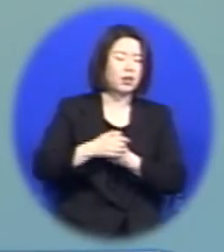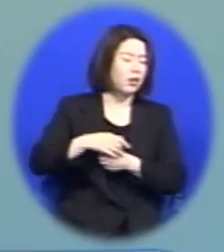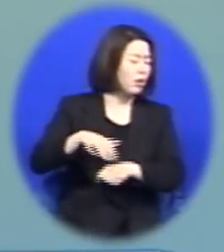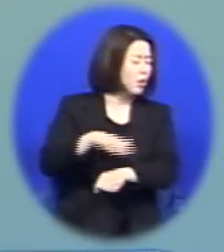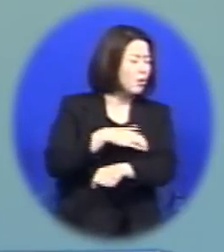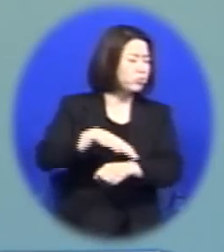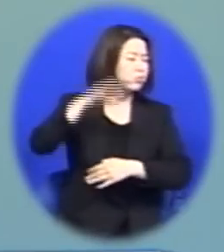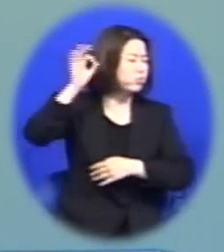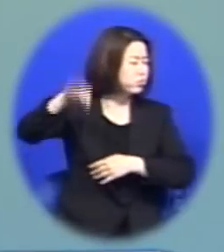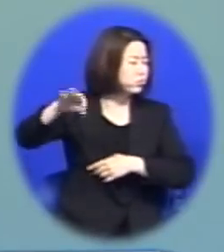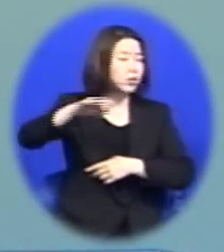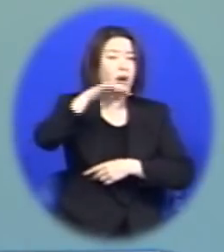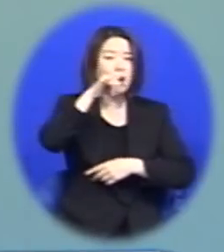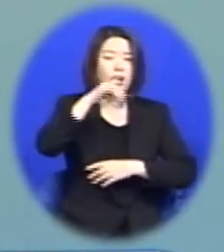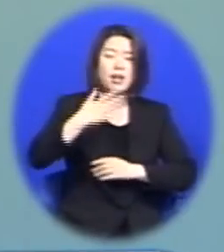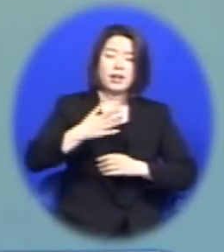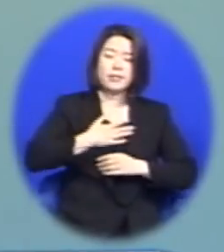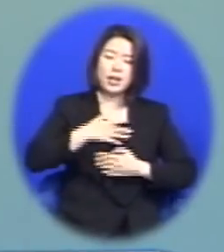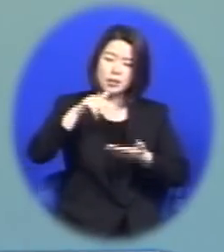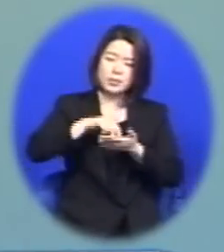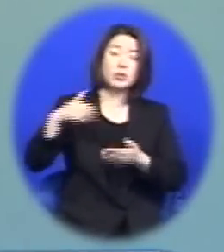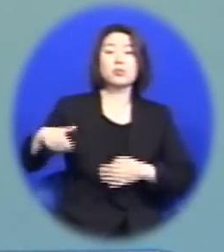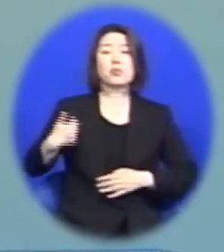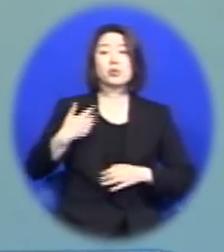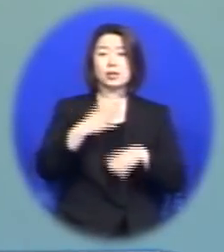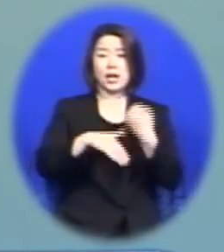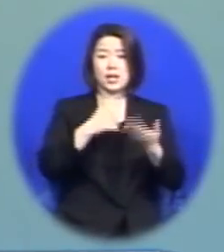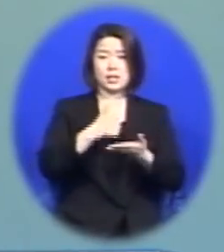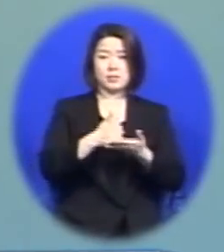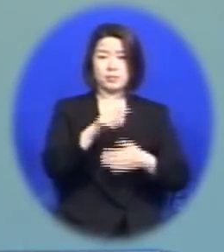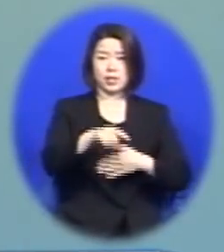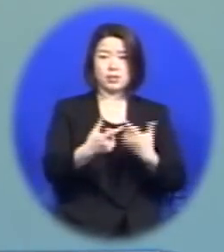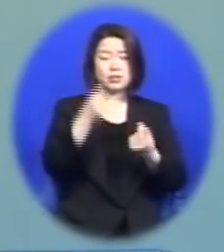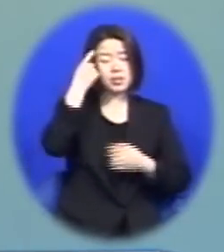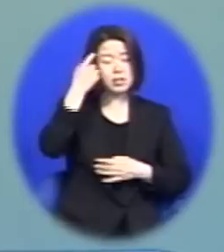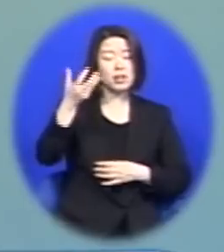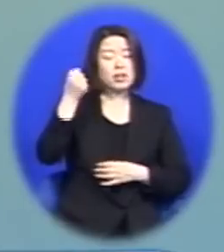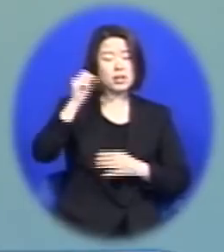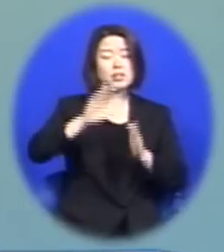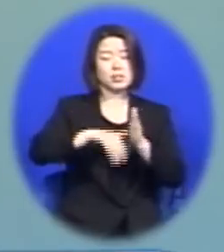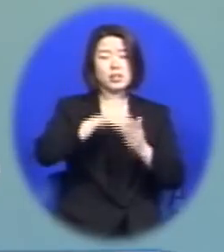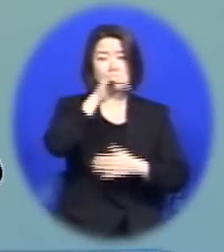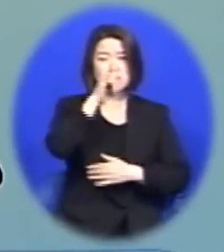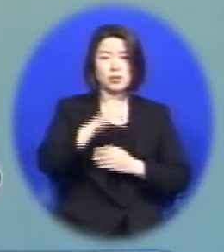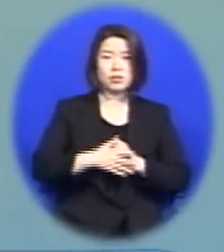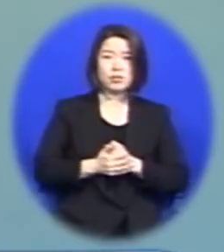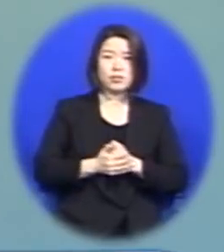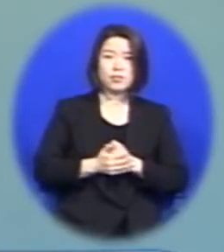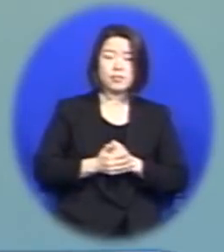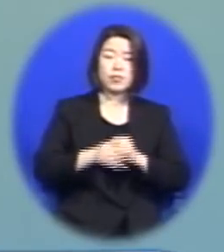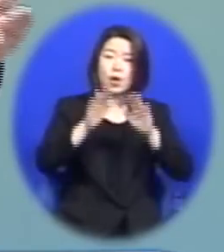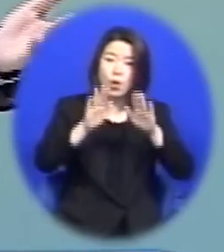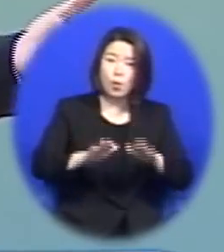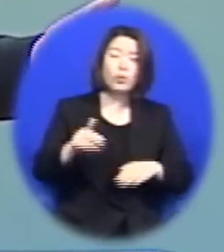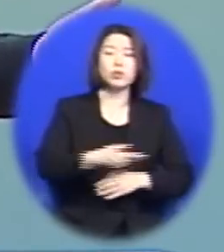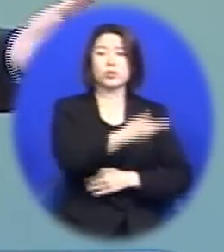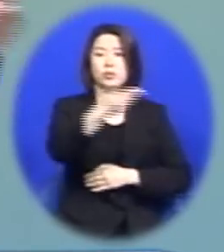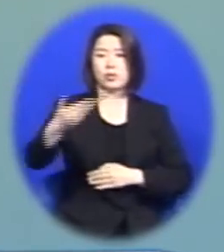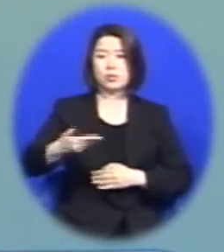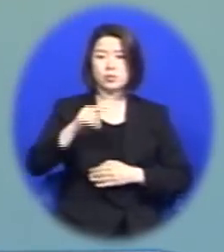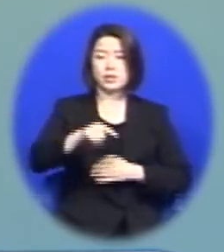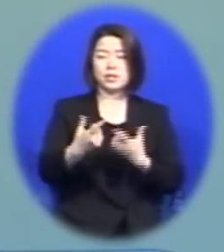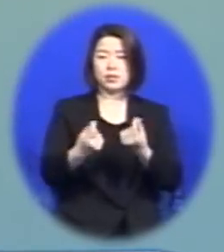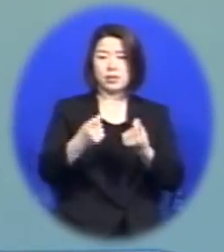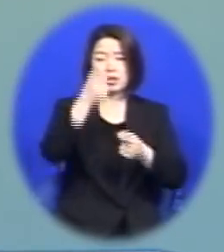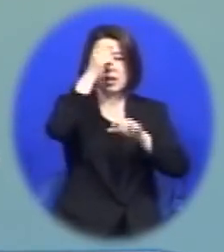합니다 내 사정도 모르지는 하나님 그렇게 여겨집니다 오늘도 여러분 이렇게